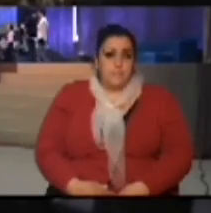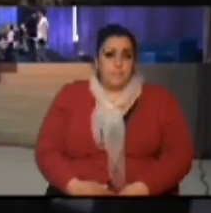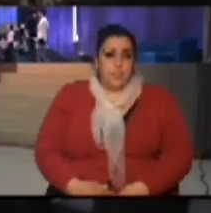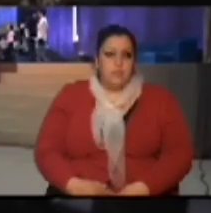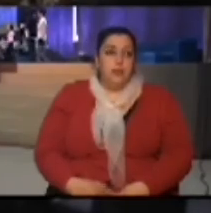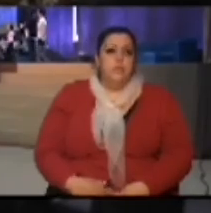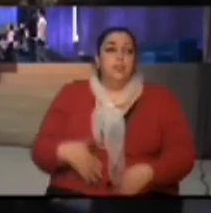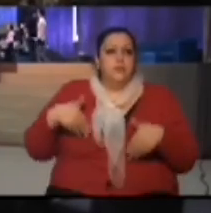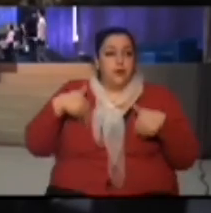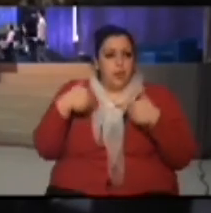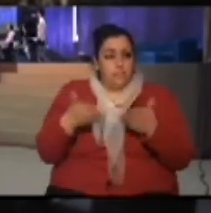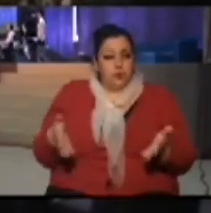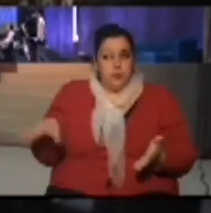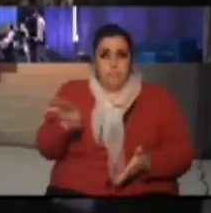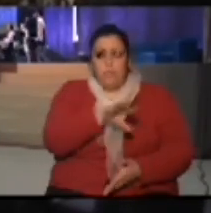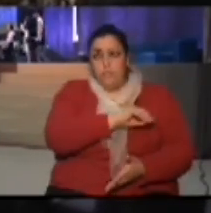Շնորհավորում եմ բոլորին,